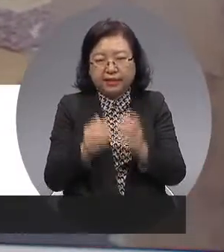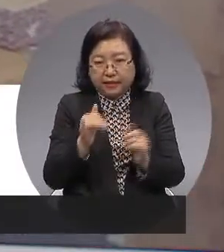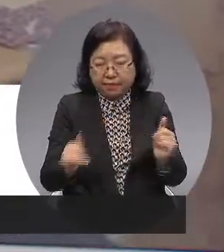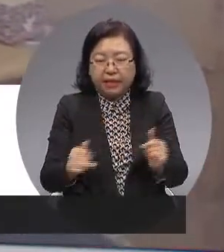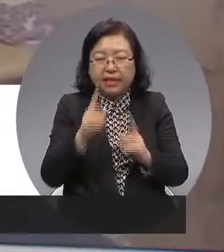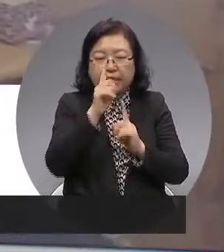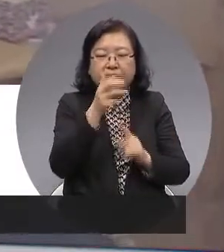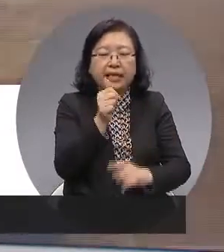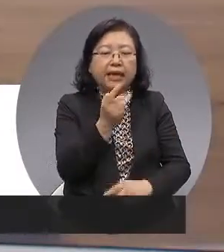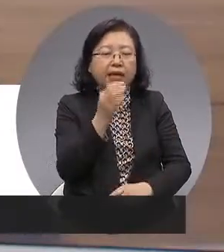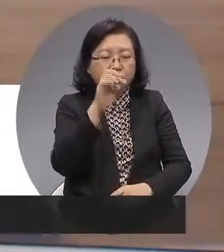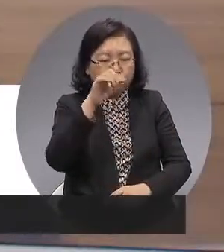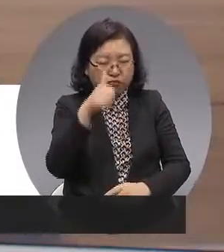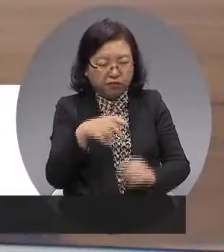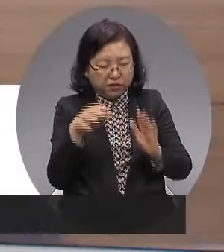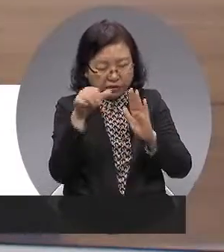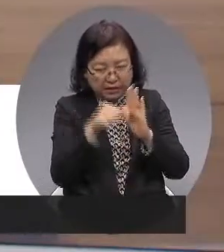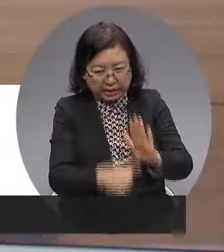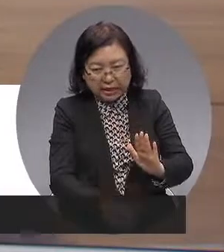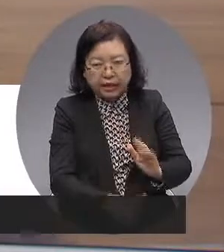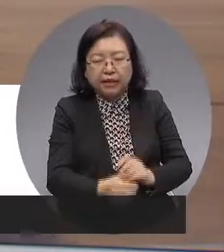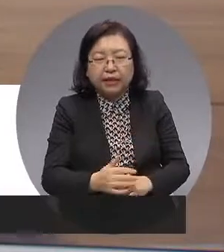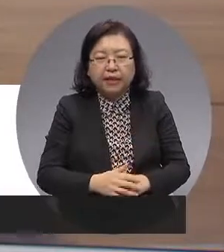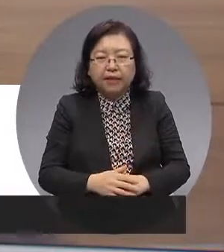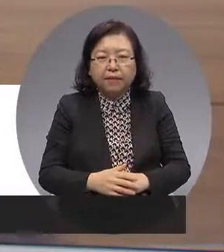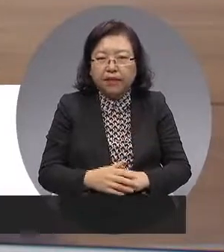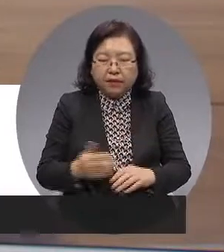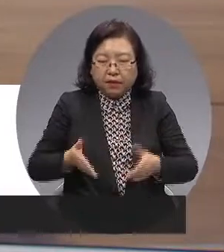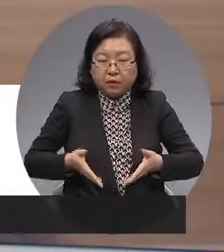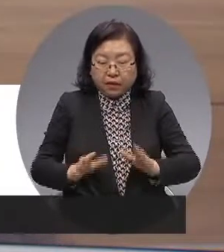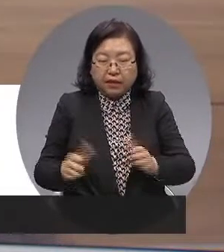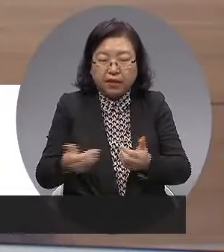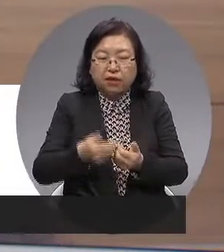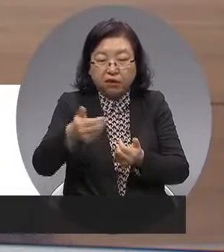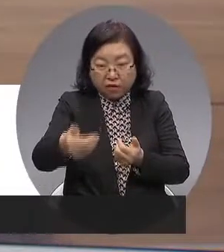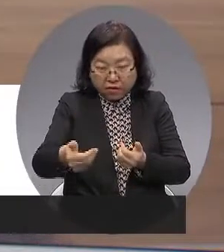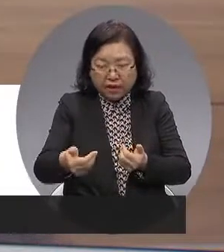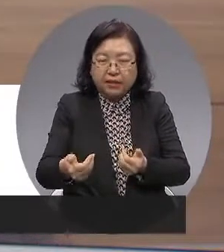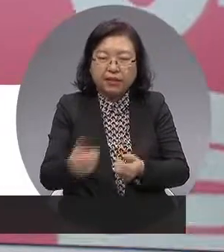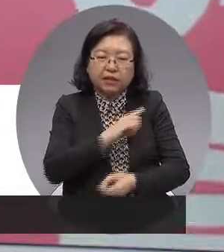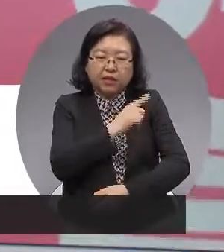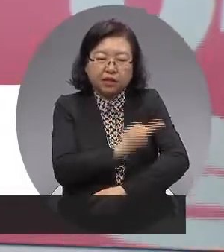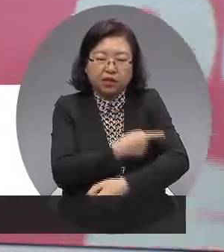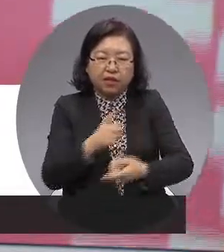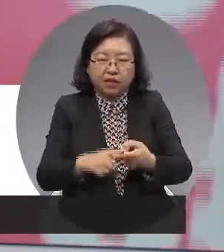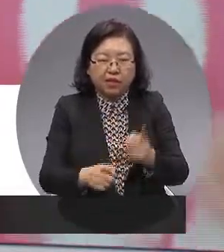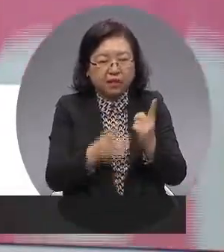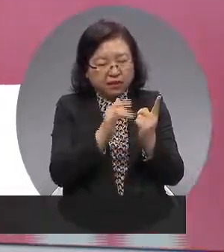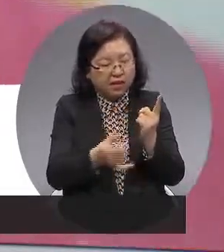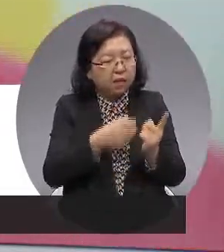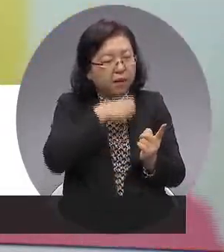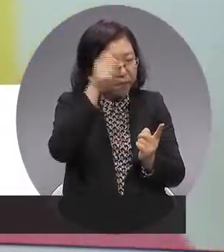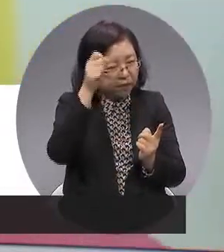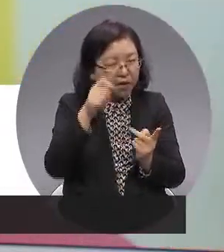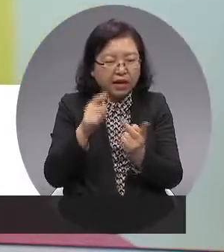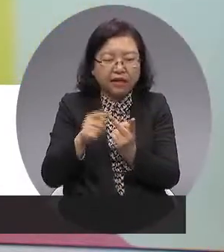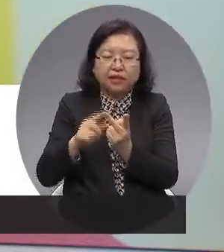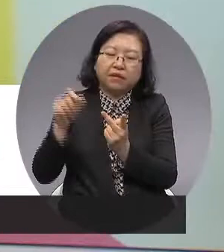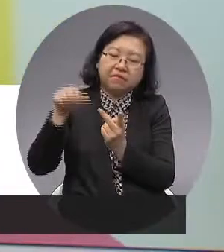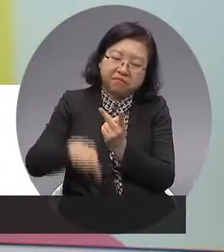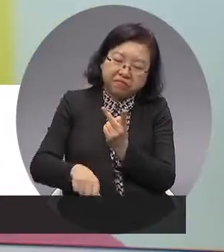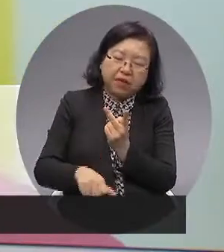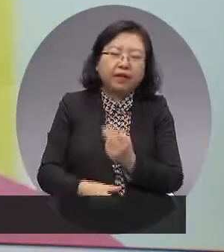전 국회의원은 탈락했습니다. 출향인사 출마 자격 논란에서 한 명은 통과, 다른 한 명은